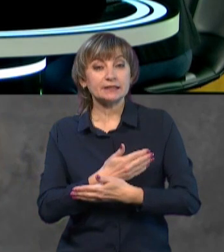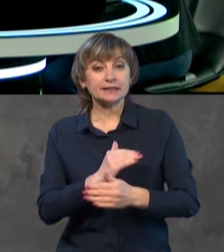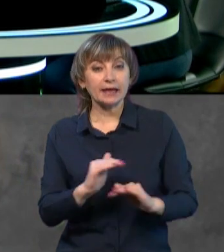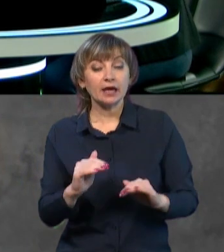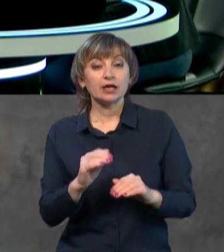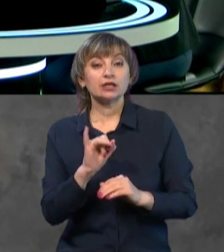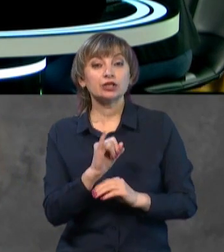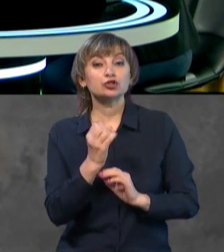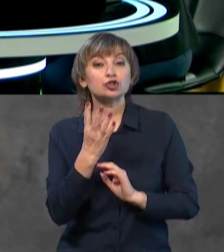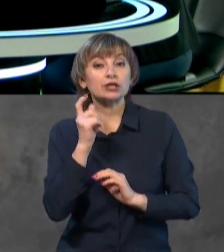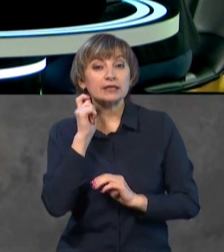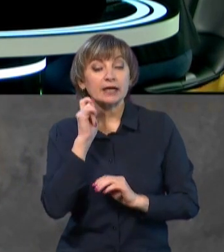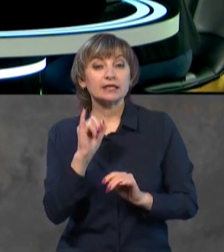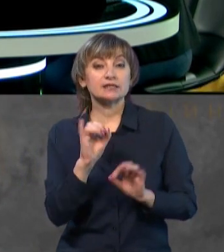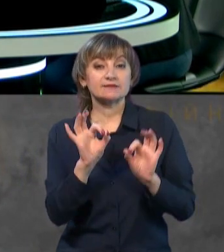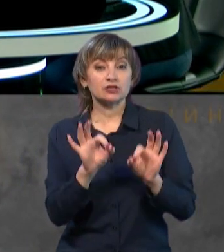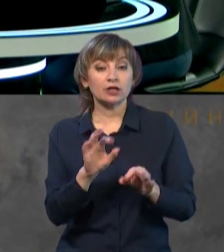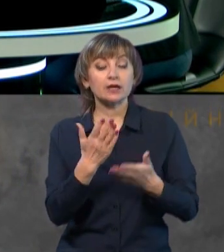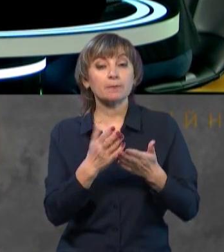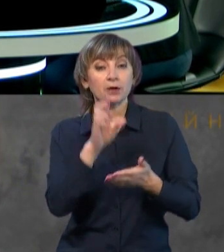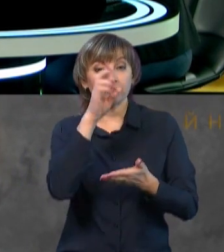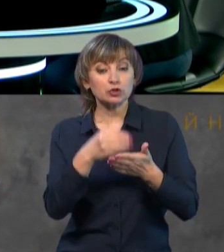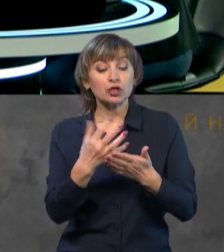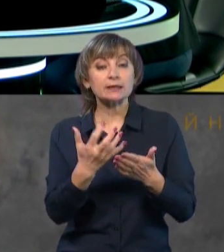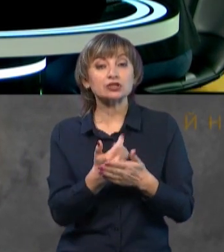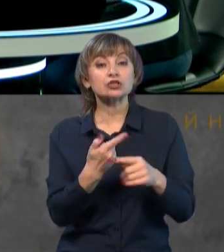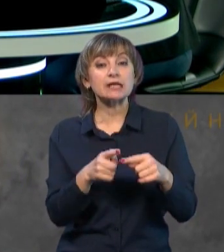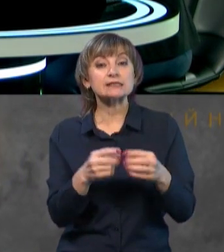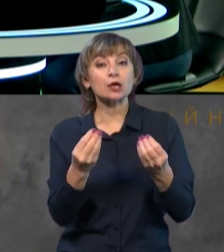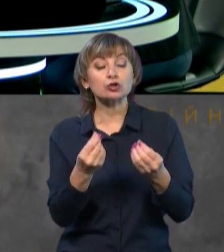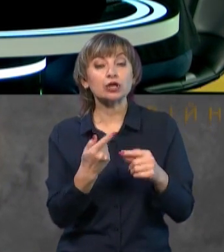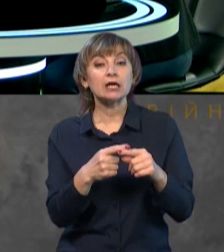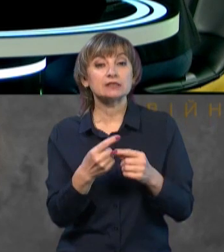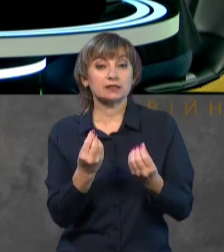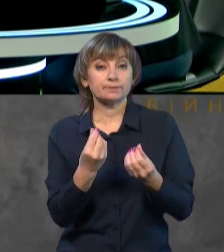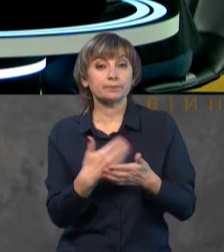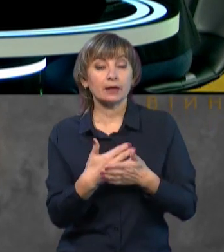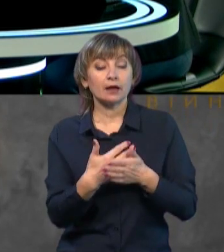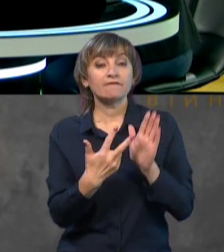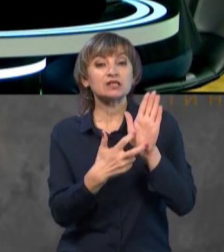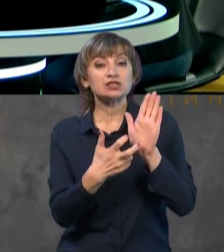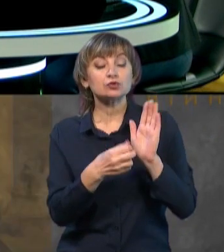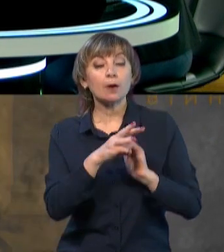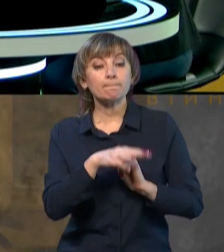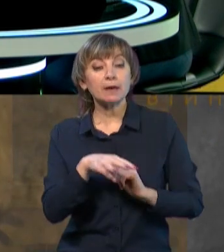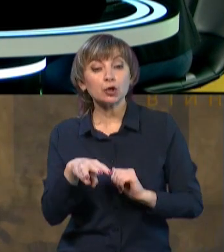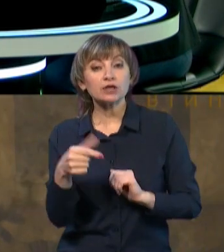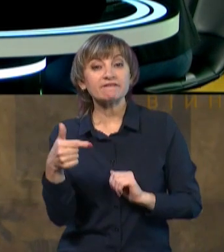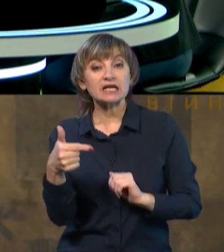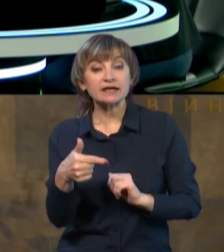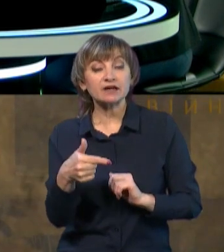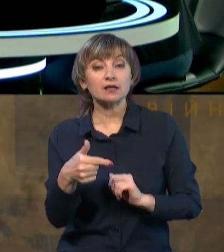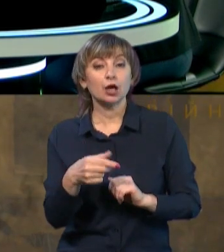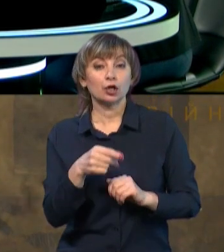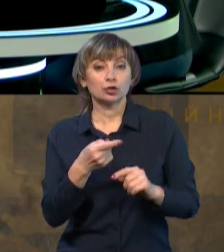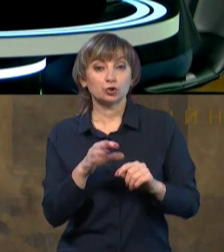14-річних. І, звичайно, якби в бюджеті знайшлися на це кошти, а це сумарно близько 800 мільйонів гривень,